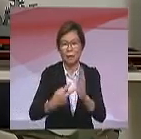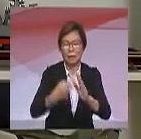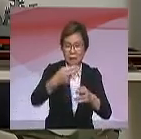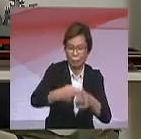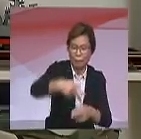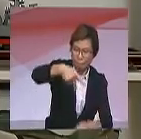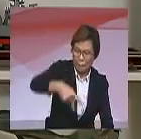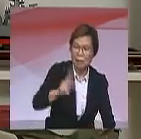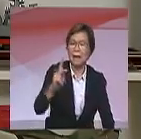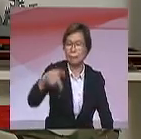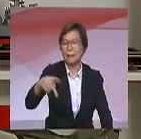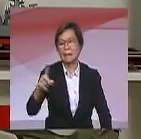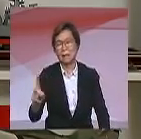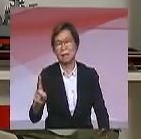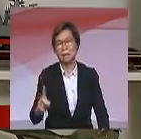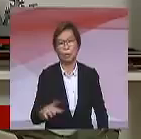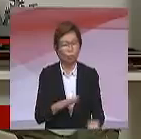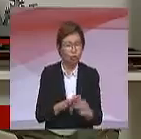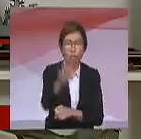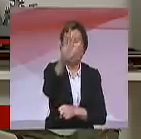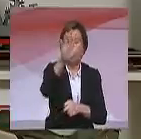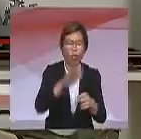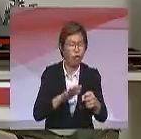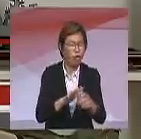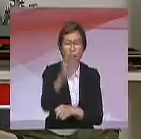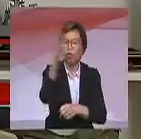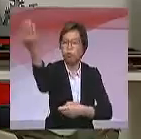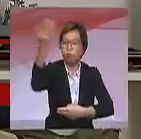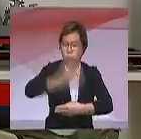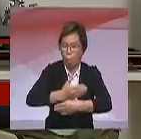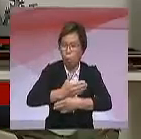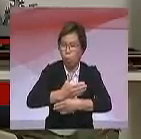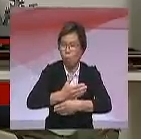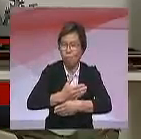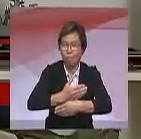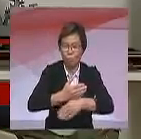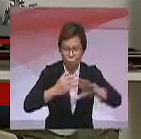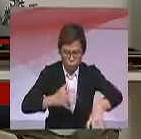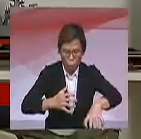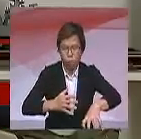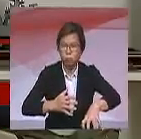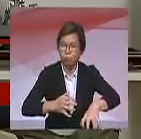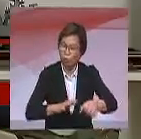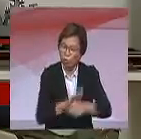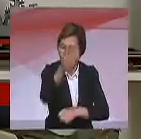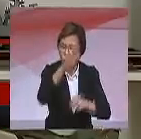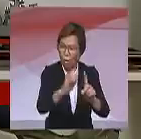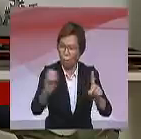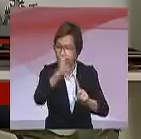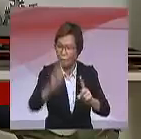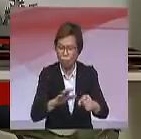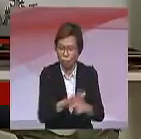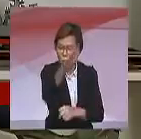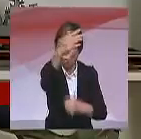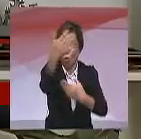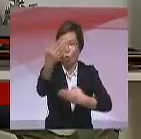dinamakan PKPD, iaitu total lockdown. Tidak boleh keluar daripada kawasan yang diisytiharkan sebagai